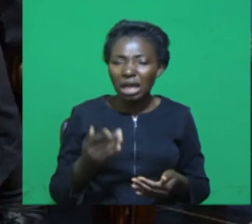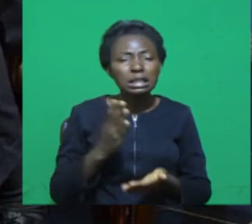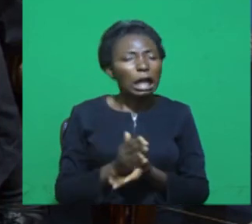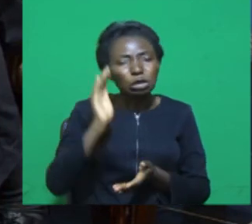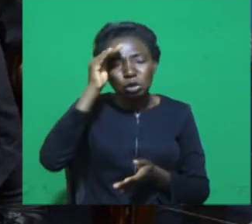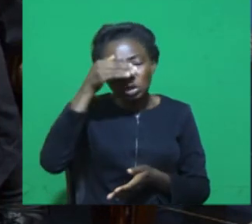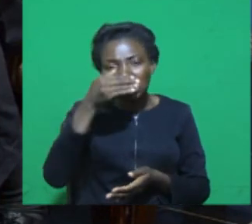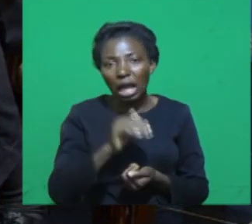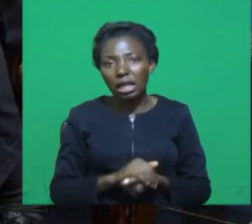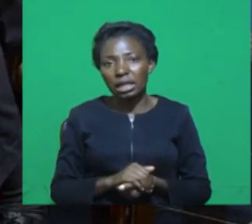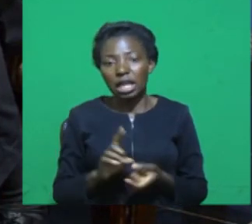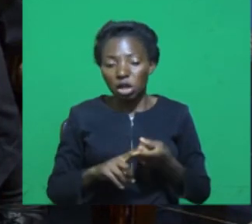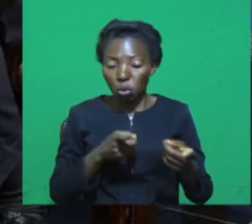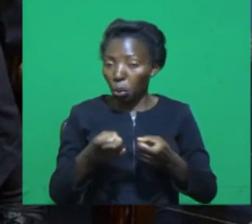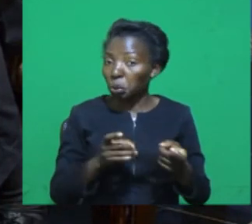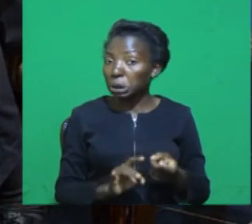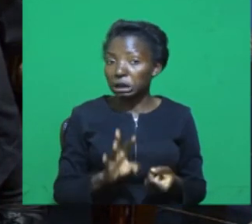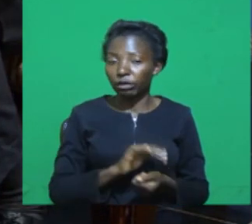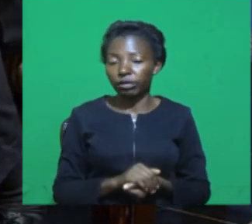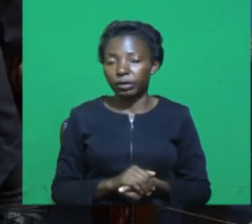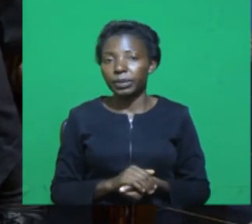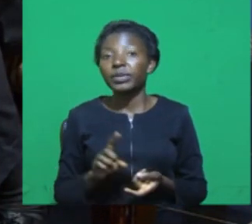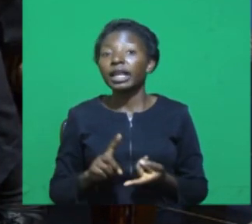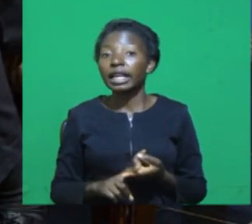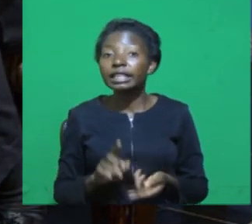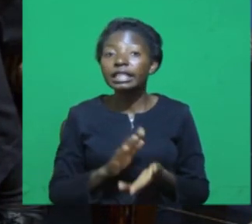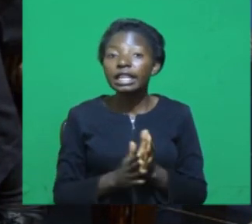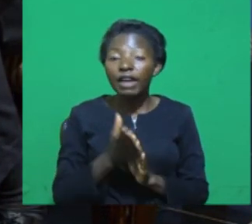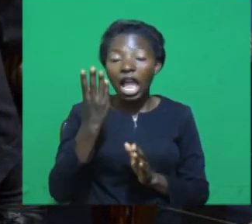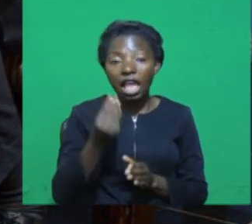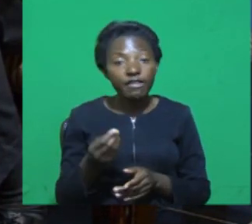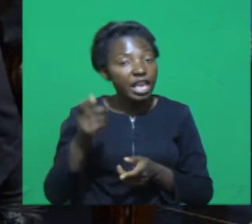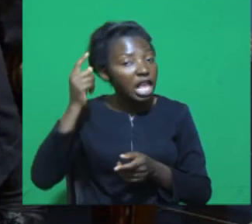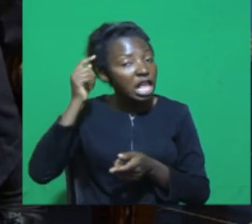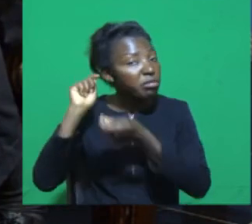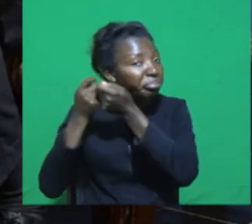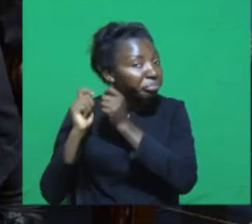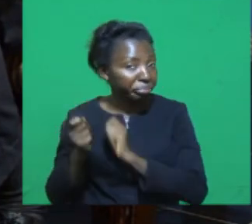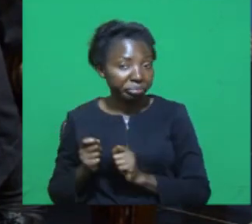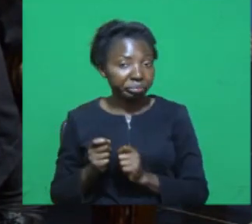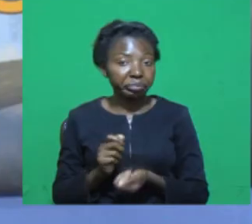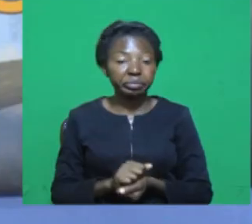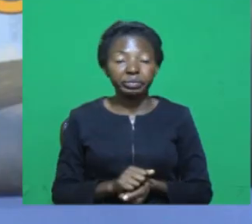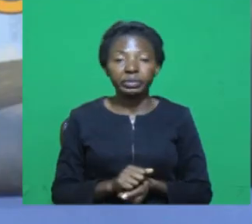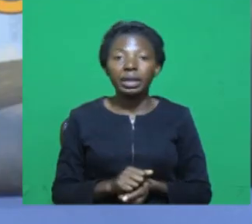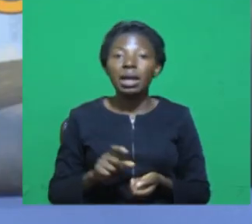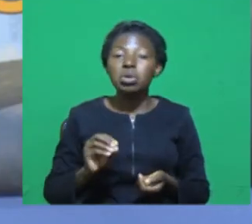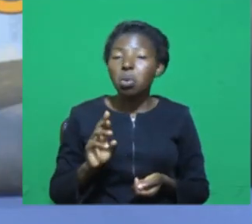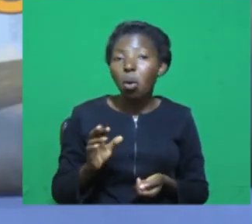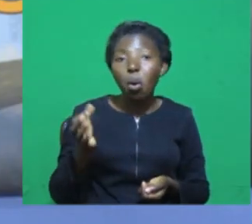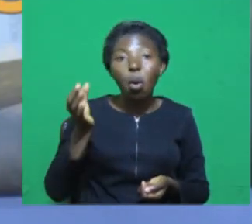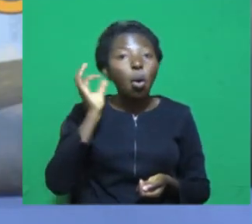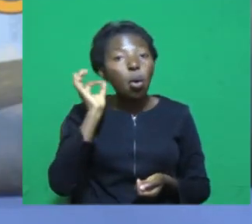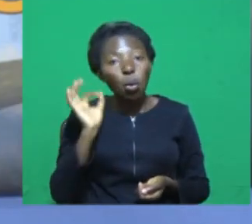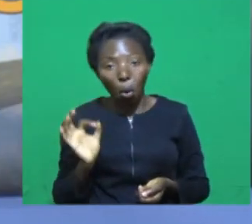anonyara uye munhu anozvidzora. Anozvidzora. Vasava nebvudzi rakarukwa. Zvikanzi kana